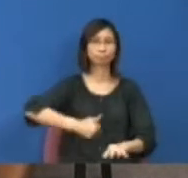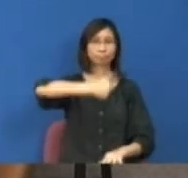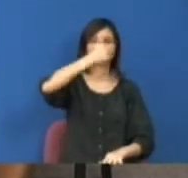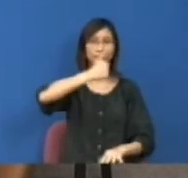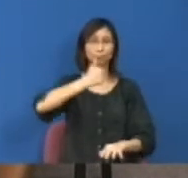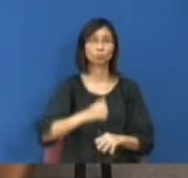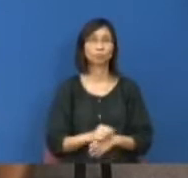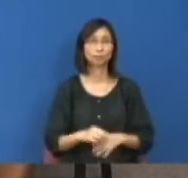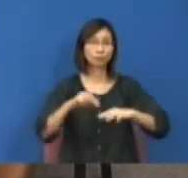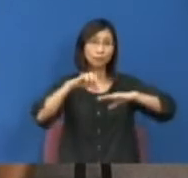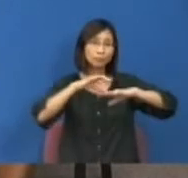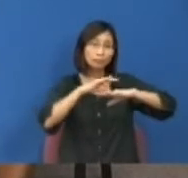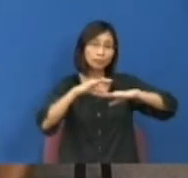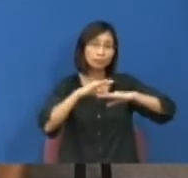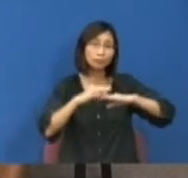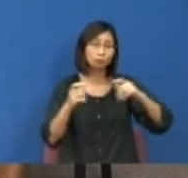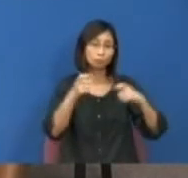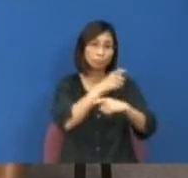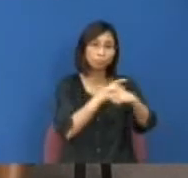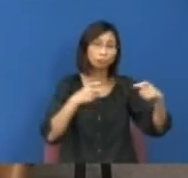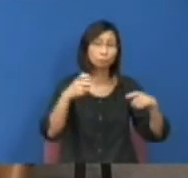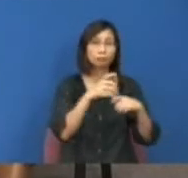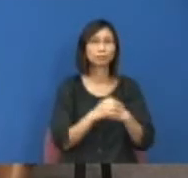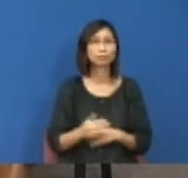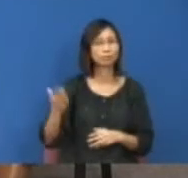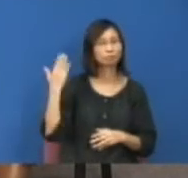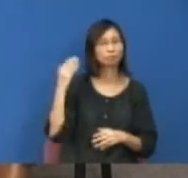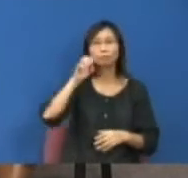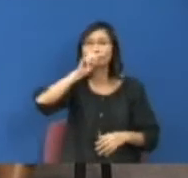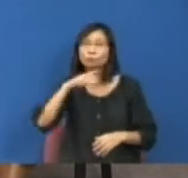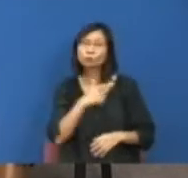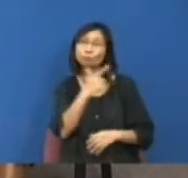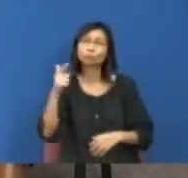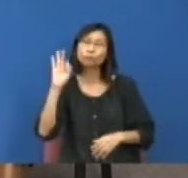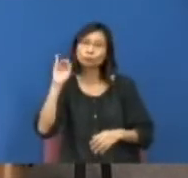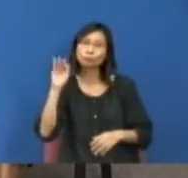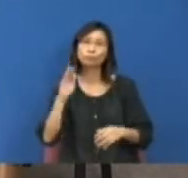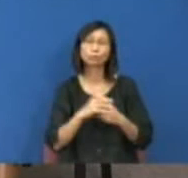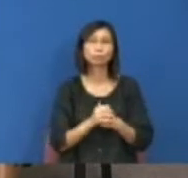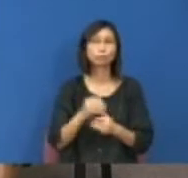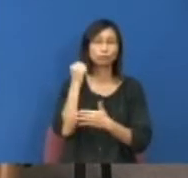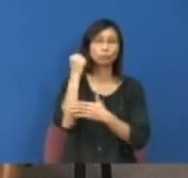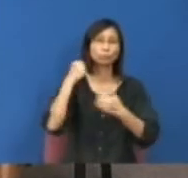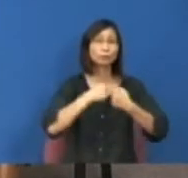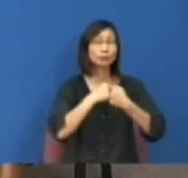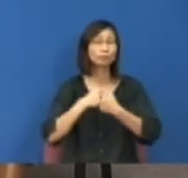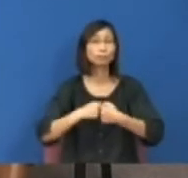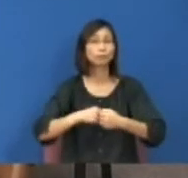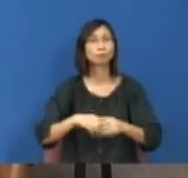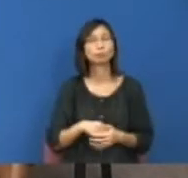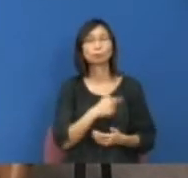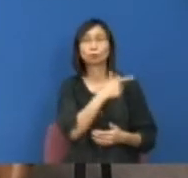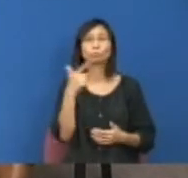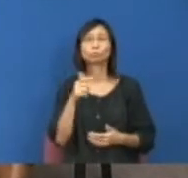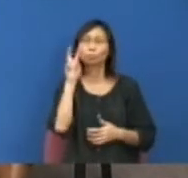融資本家和資產階級。 咁頭先講咗好多關於法國大革命裏邊一啲觀察啦，譬如講到即係階級鬥爭啊，